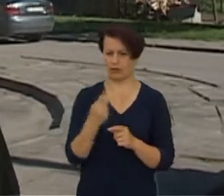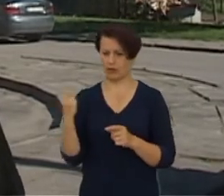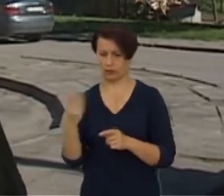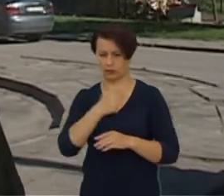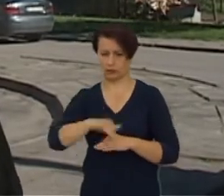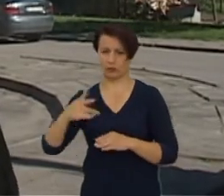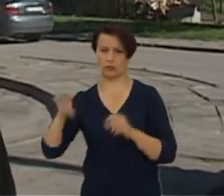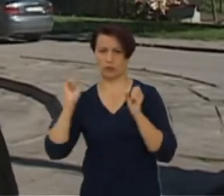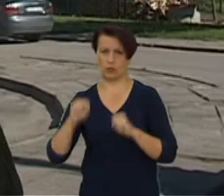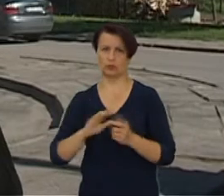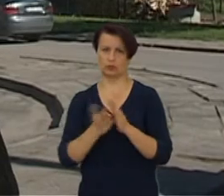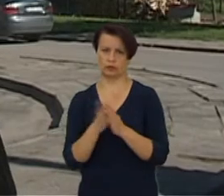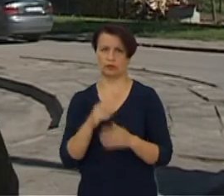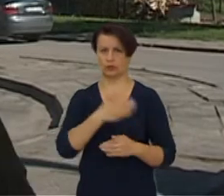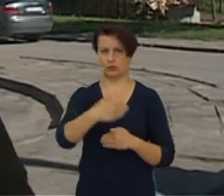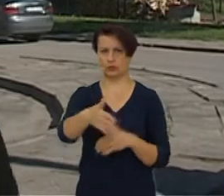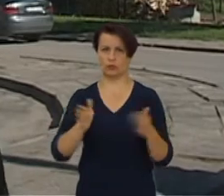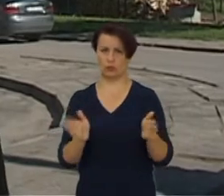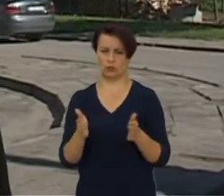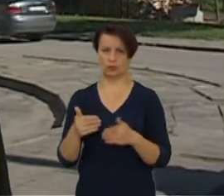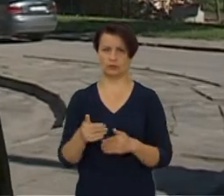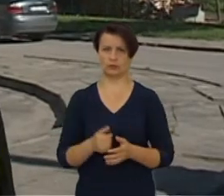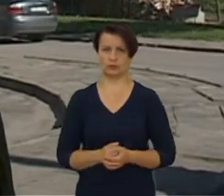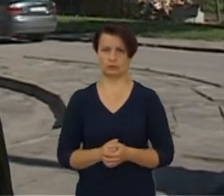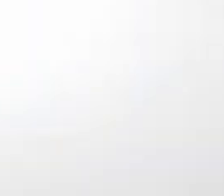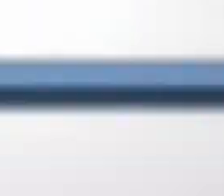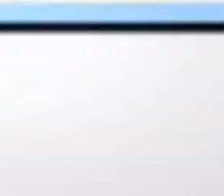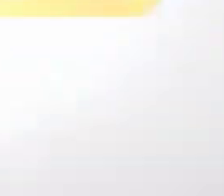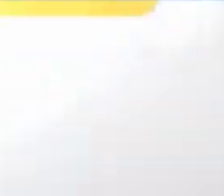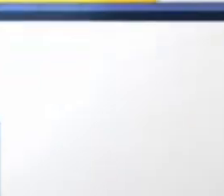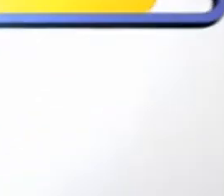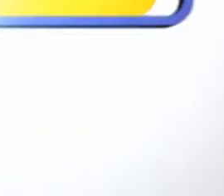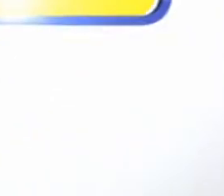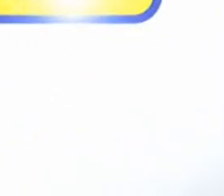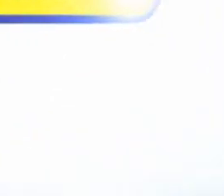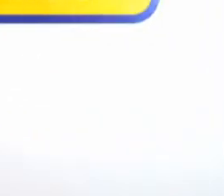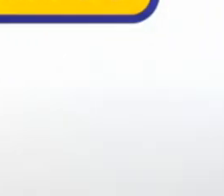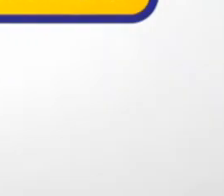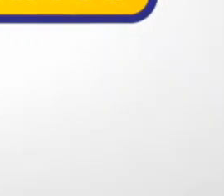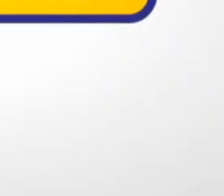neblogas ir tenai atsiranda viena kita dubytė, tai galima ir dubę sutvarkyti. Tai va.